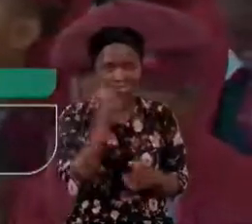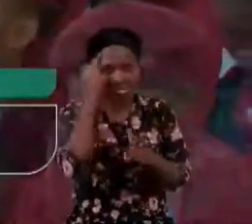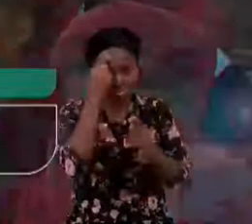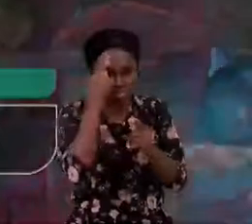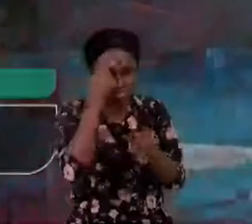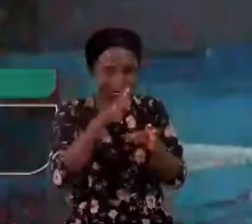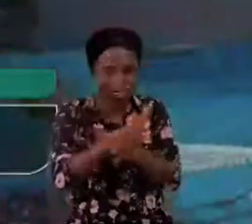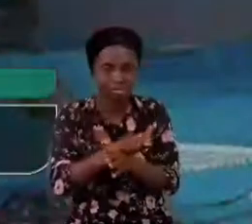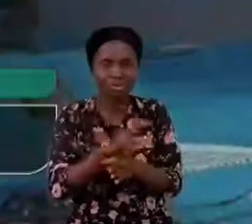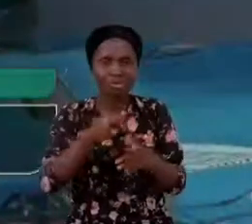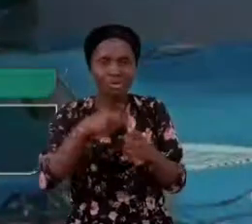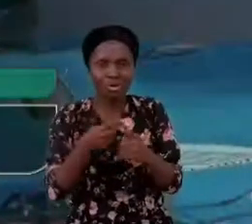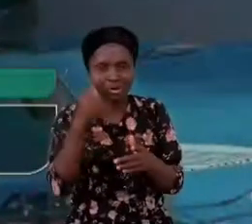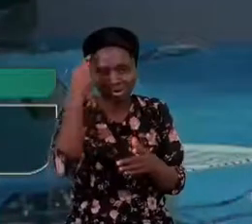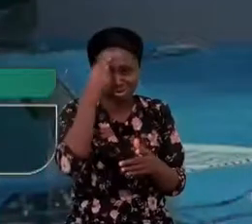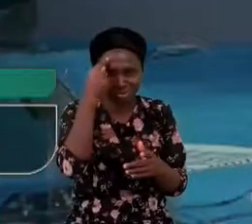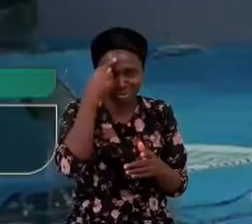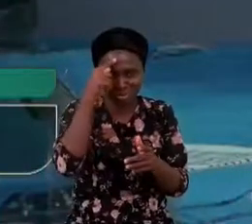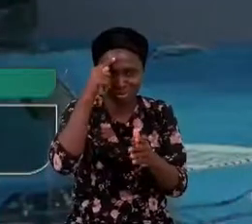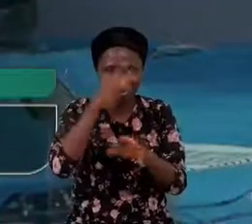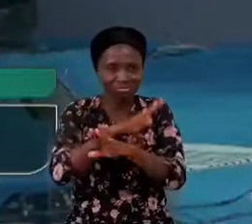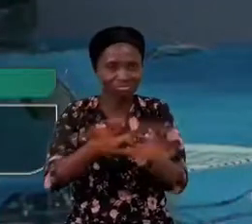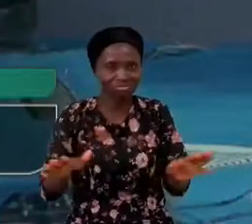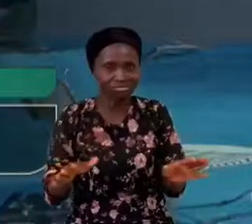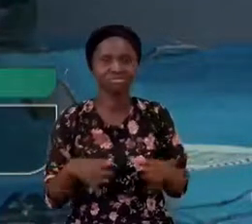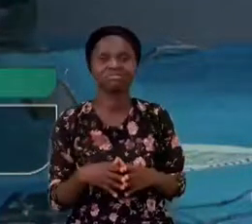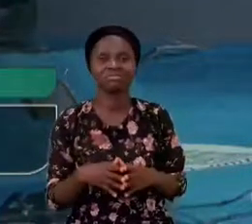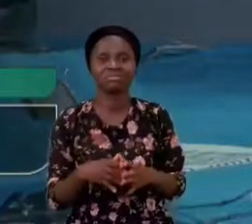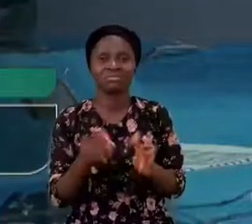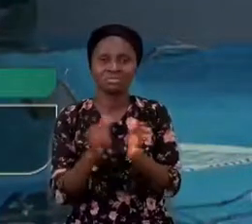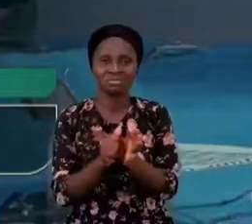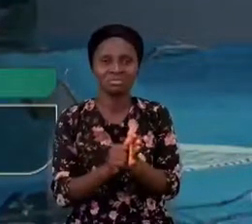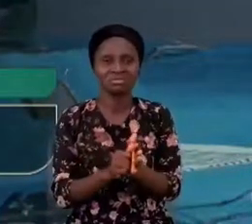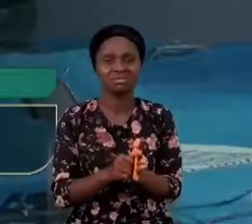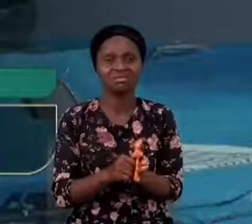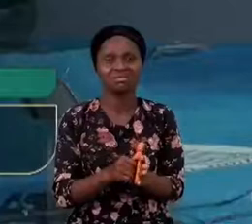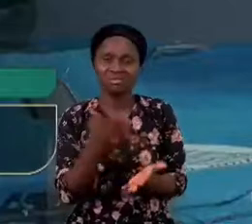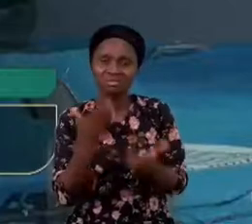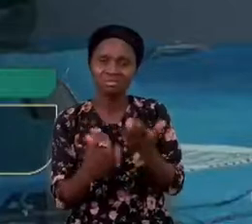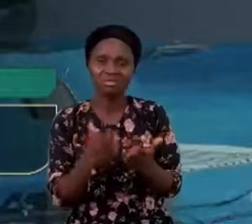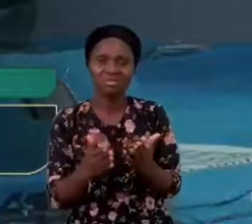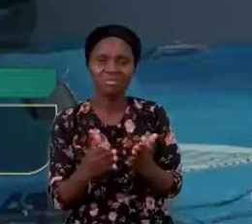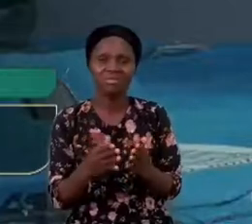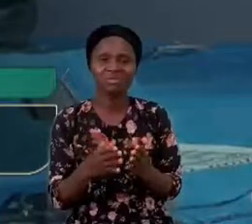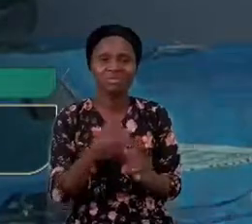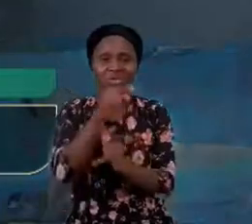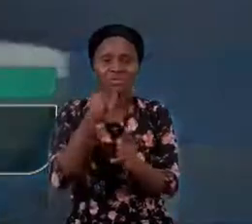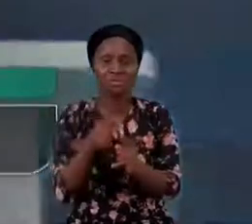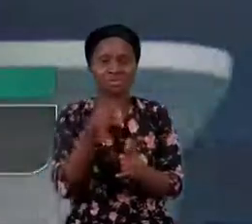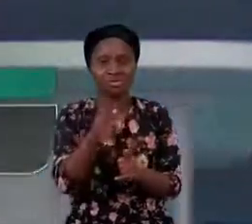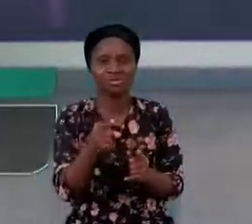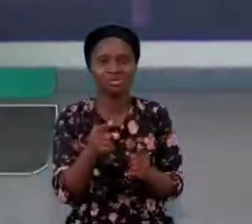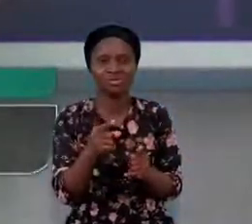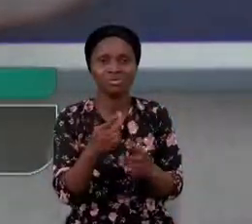je n'ai pas pensé à ça. Hein? Pourquoi est-ce que toi tu me dis ça? Ça me rabaisse. Oh, je n'ai pas pensé à ça. Ah,